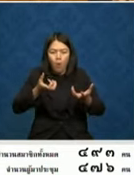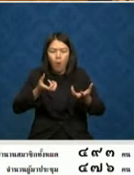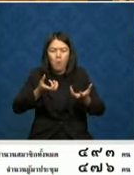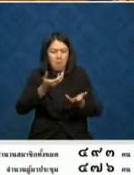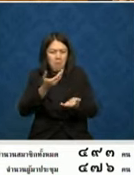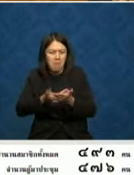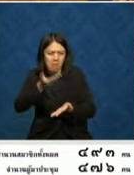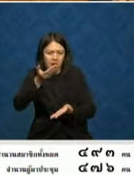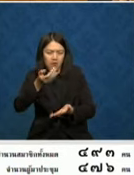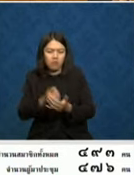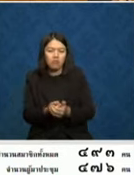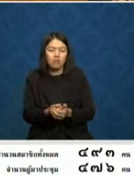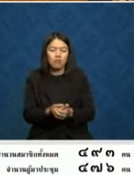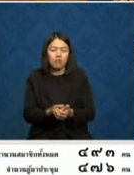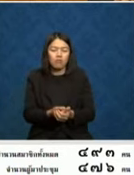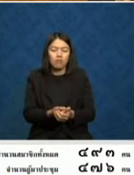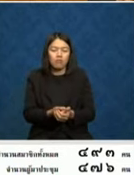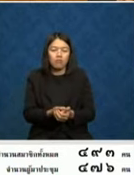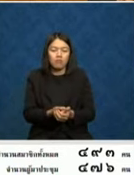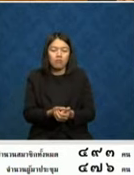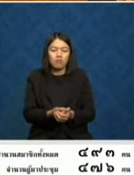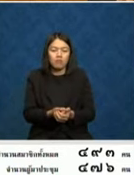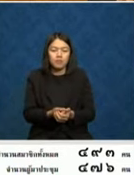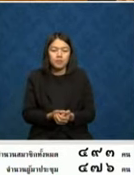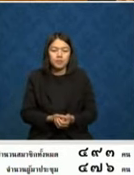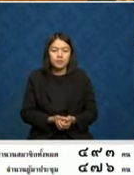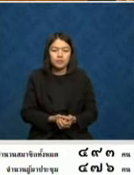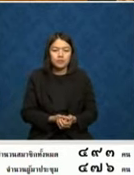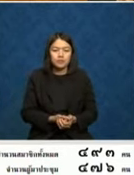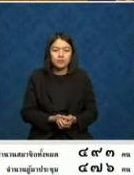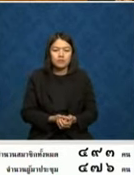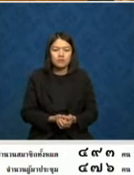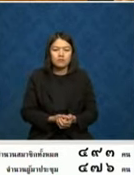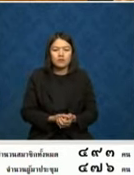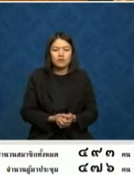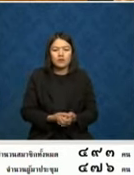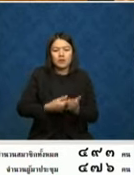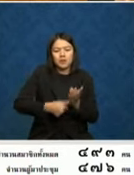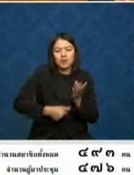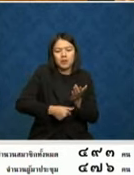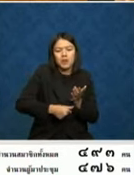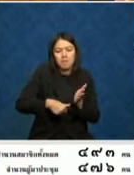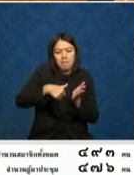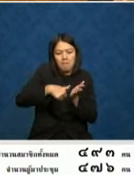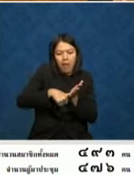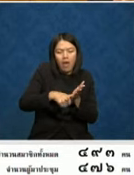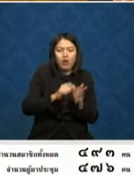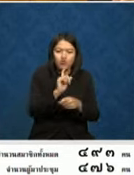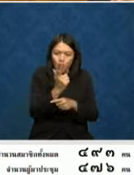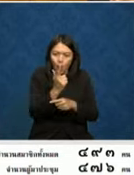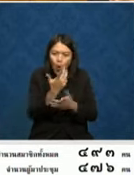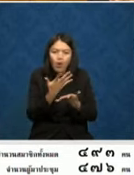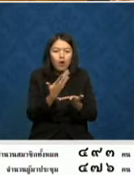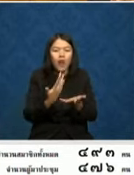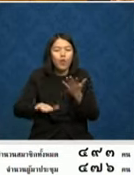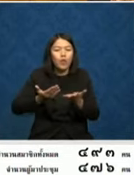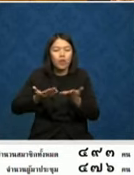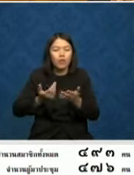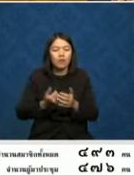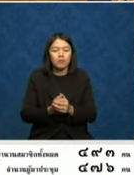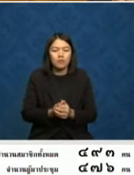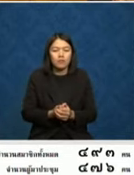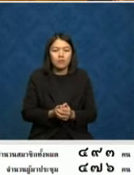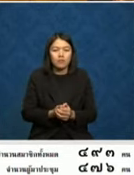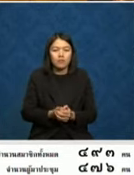าสูงแต่ไม่สามารถที่จะมีอากรเป็นต้นว่าเรื่องของทองคำเรื่องของอะไรต่างๆนะครับในประเด็น